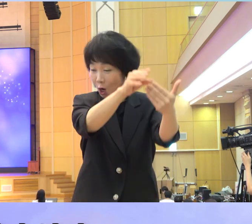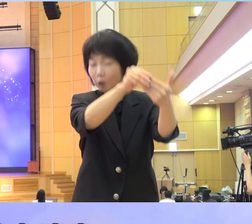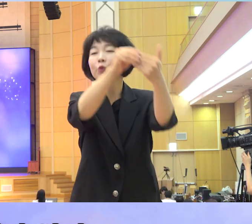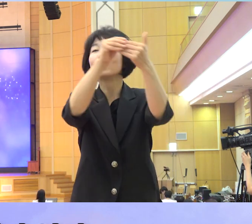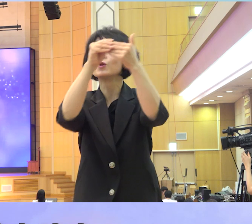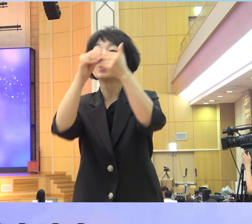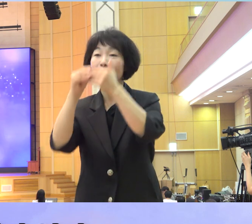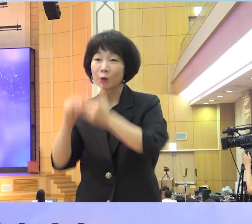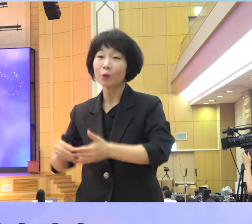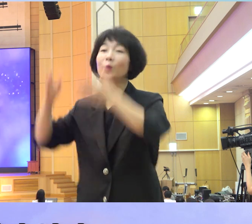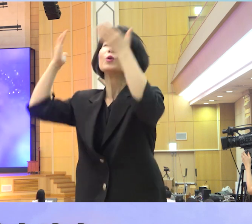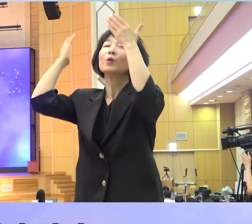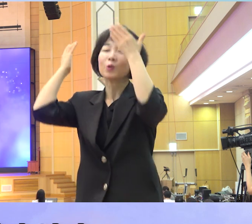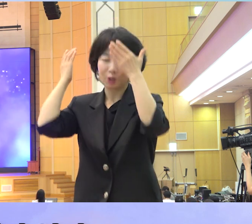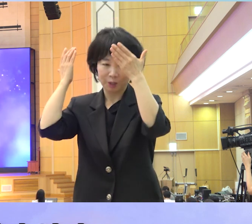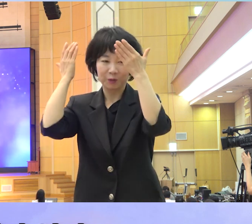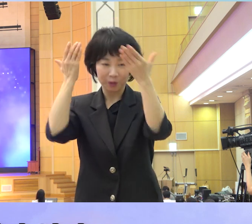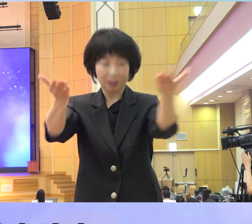인도하여